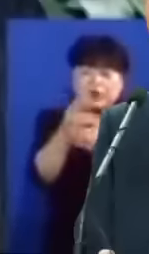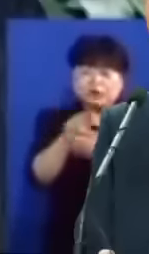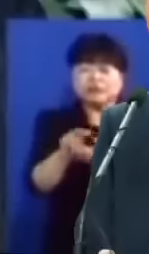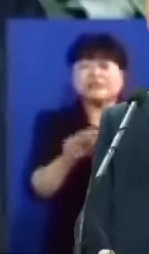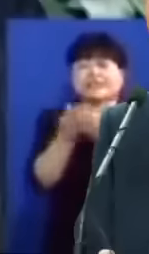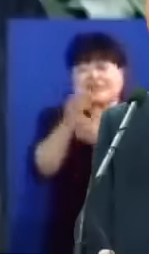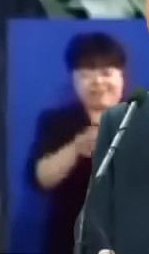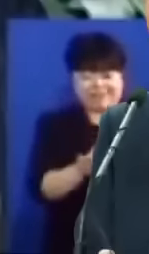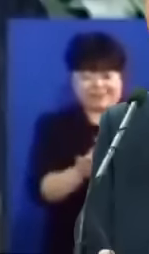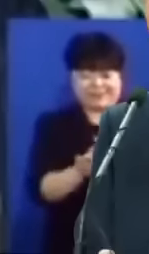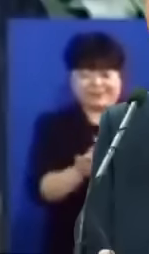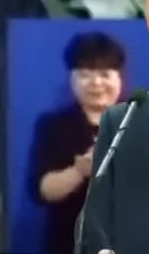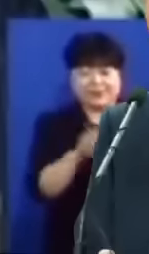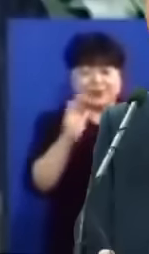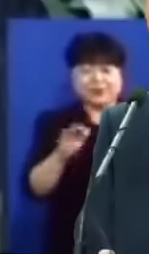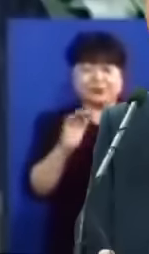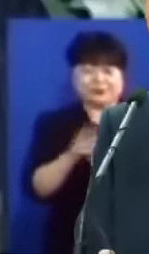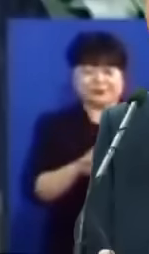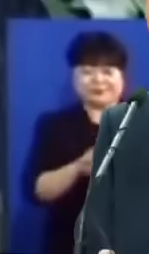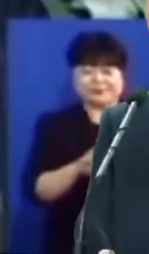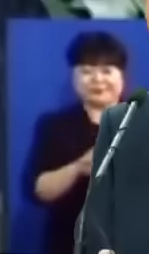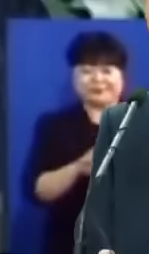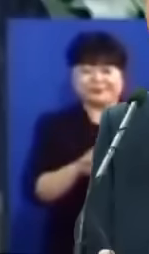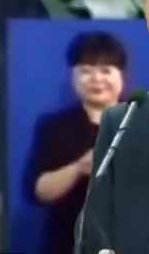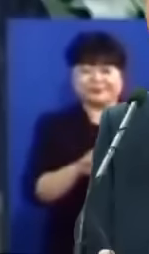문제가 있지요. 요사이